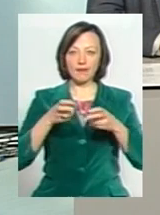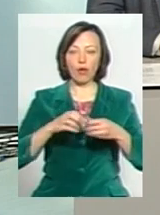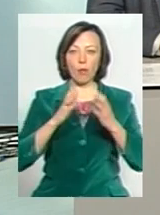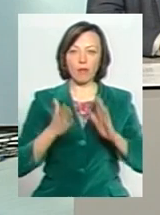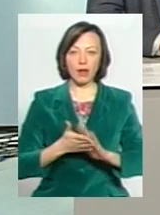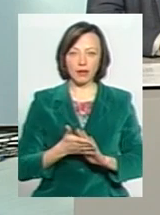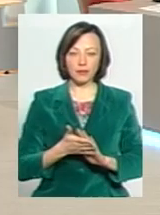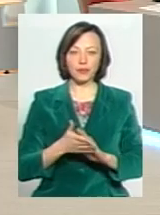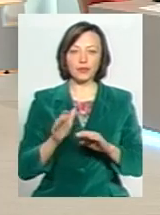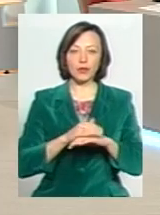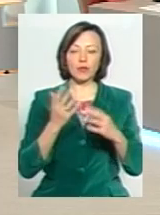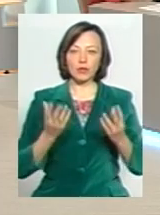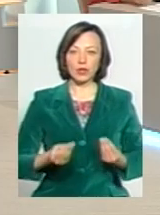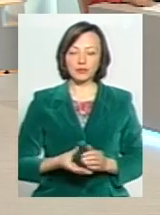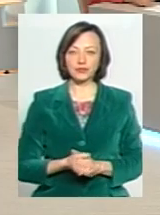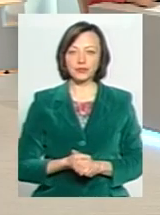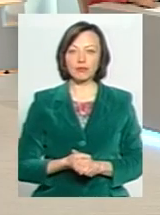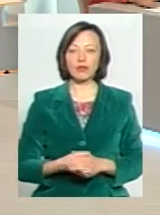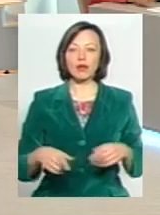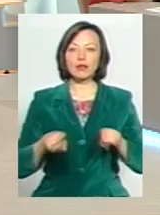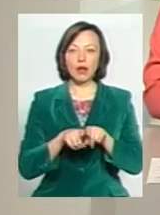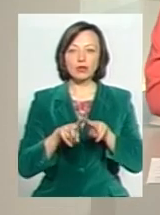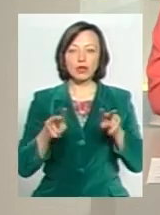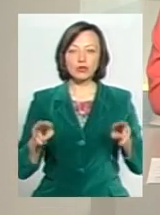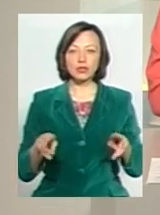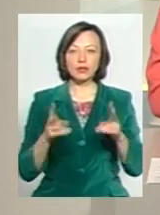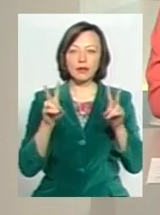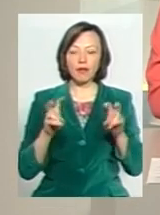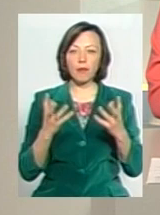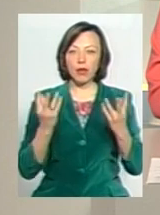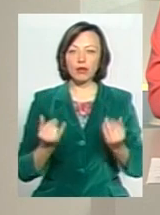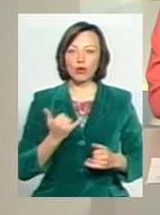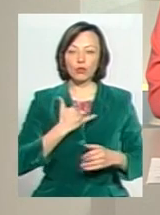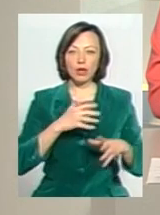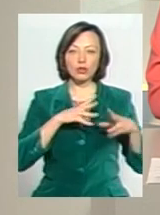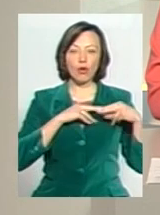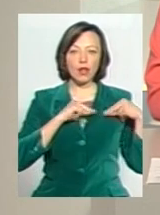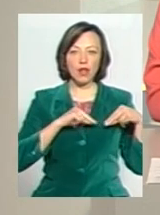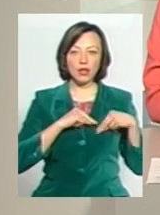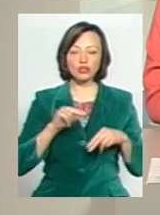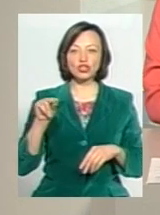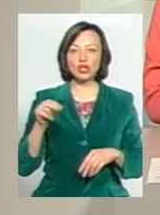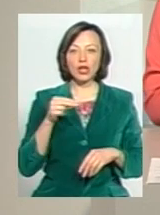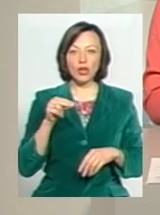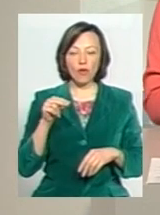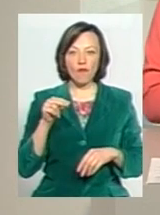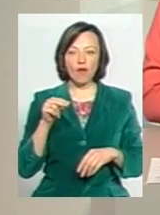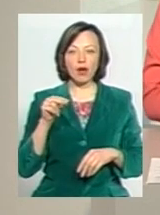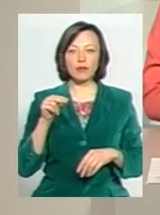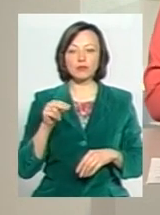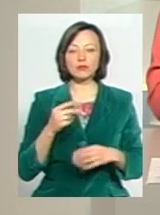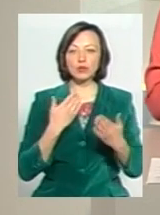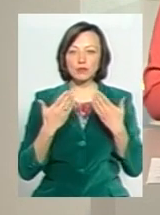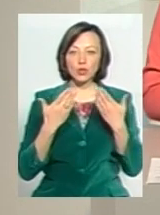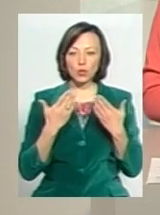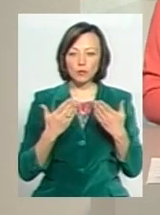«Хмельницьк-ліфт-комплект». Доброго дня. Добрий день. А також аналогічна тема дня сьогодні і у наших колег з Чернігова. Поспілкуємося з ними у